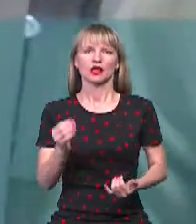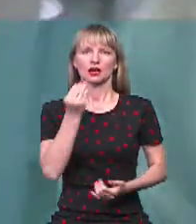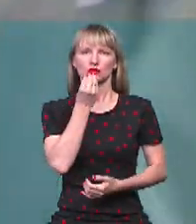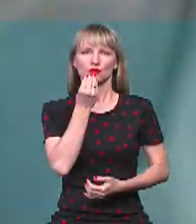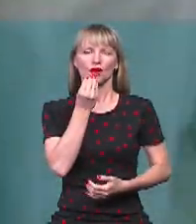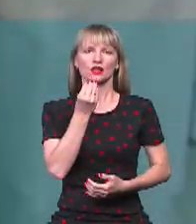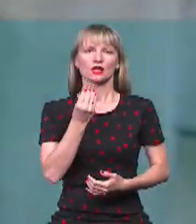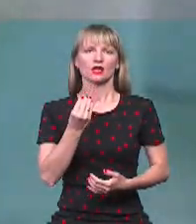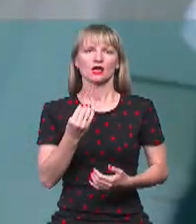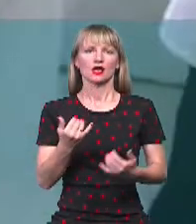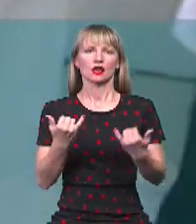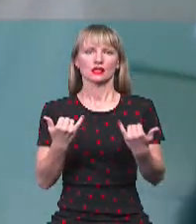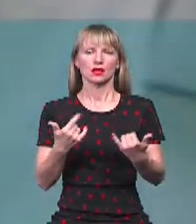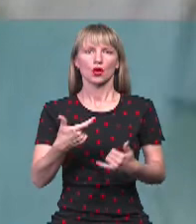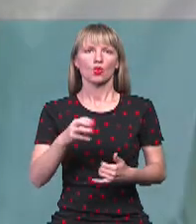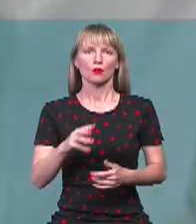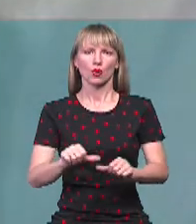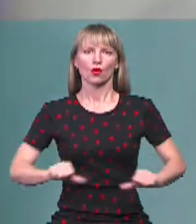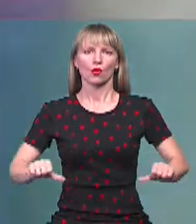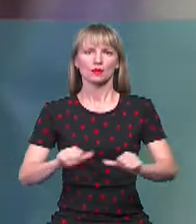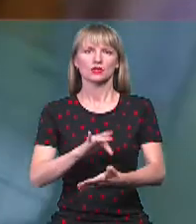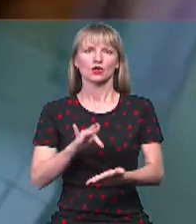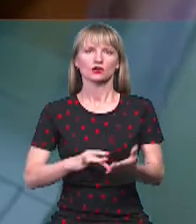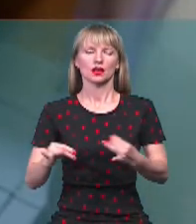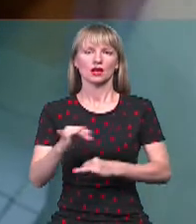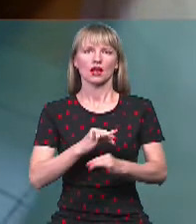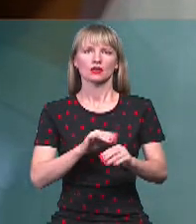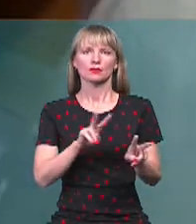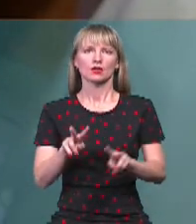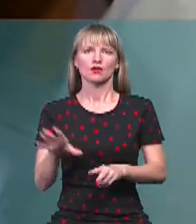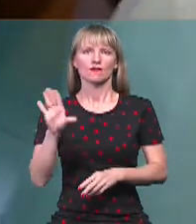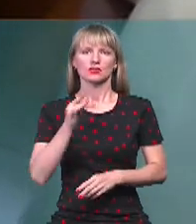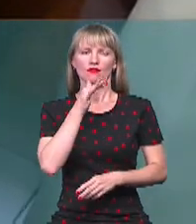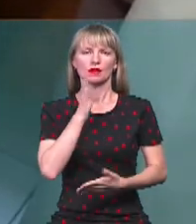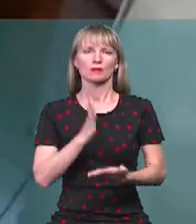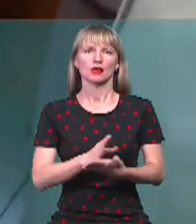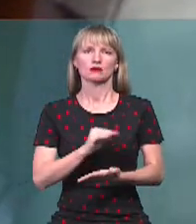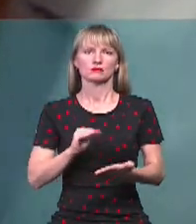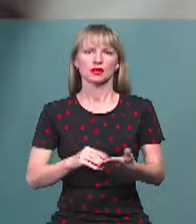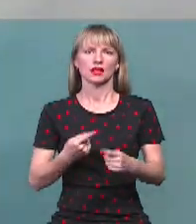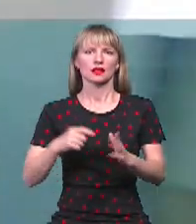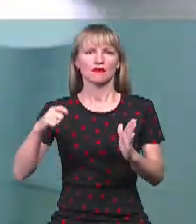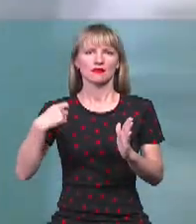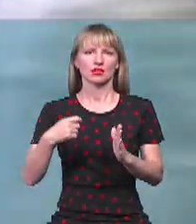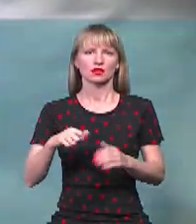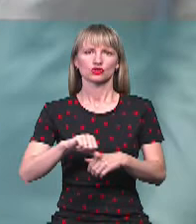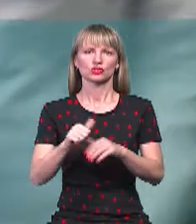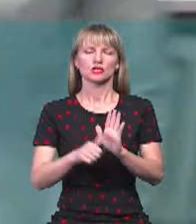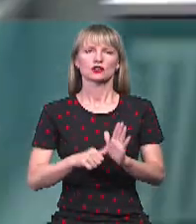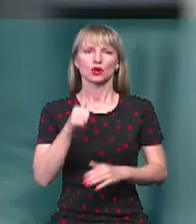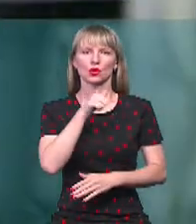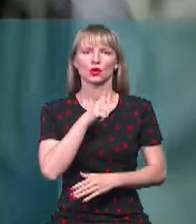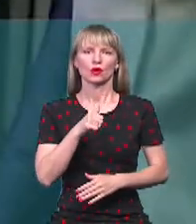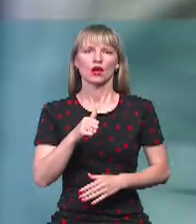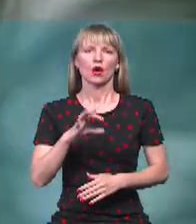харчування, нинішній склад гуманітарної комісії міськради пильнує весь час. Маємо на підтвердження це відео перевірок 16-го року.